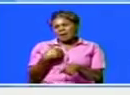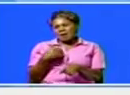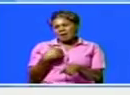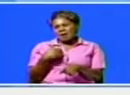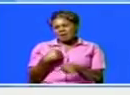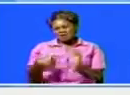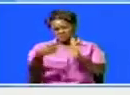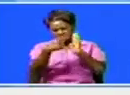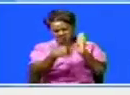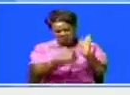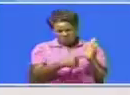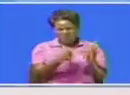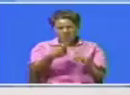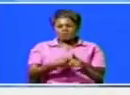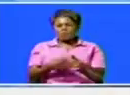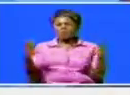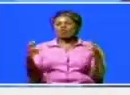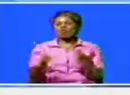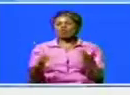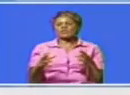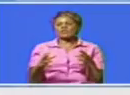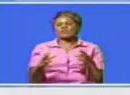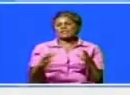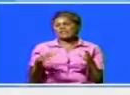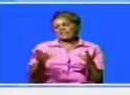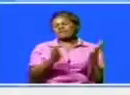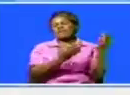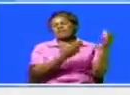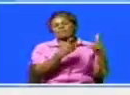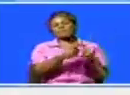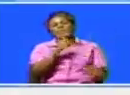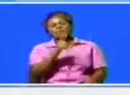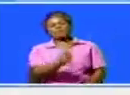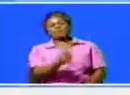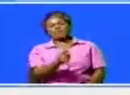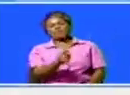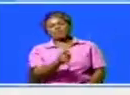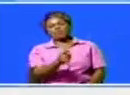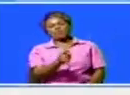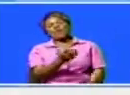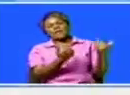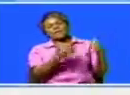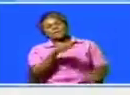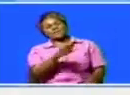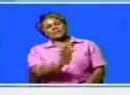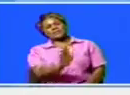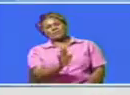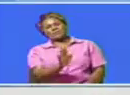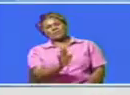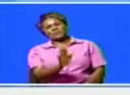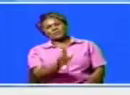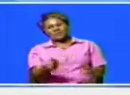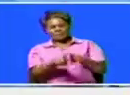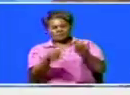matakwa ya jamii. Kuna vile wana expect kutoka kwako. They have their expectations. Mm-hmm. Kama